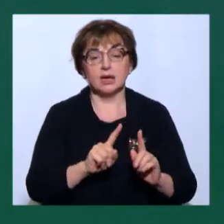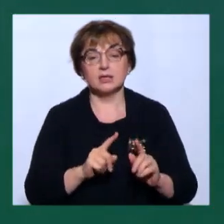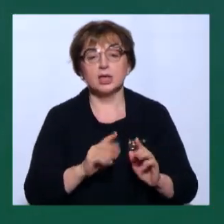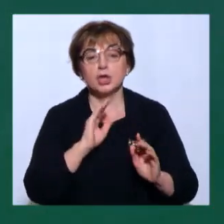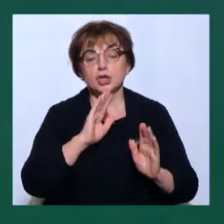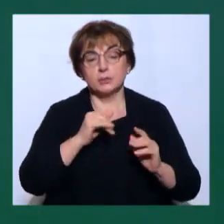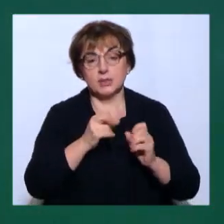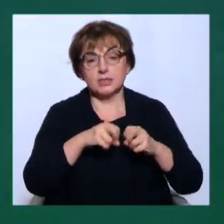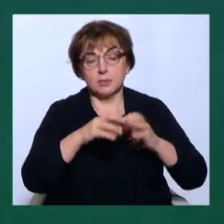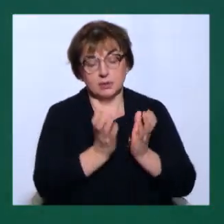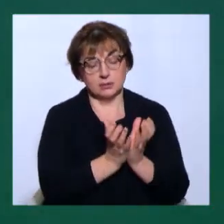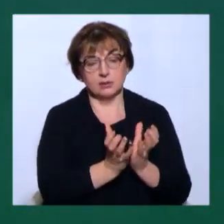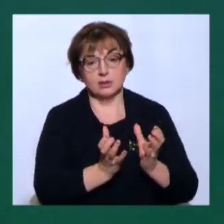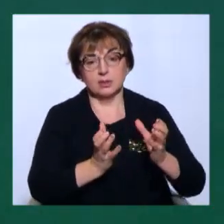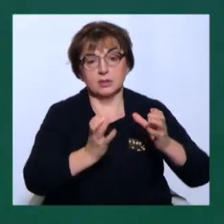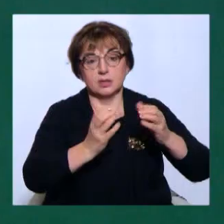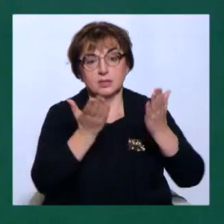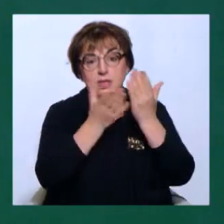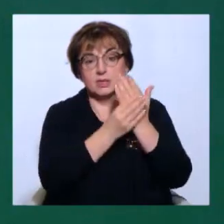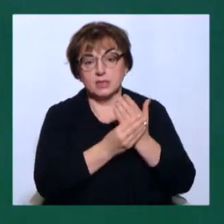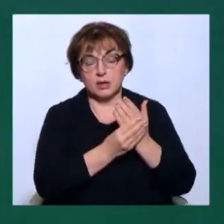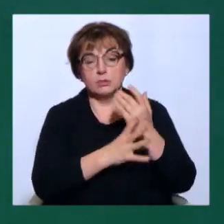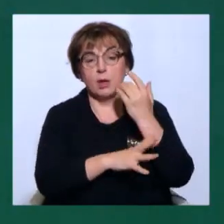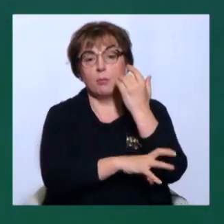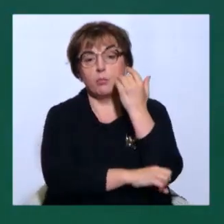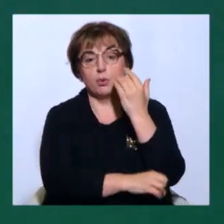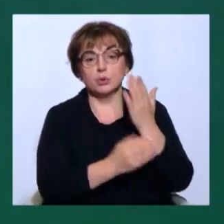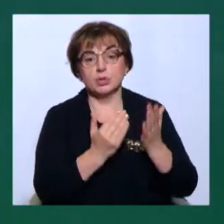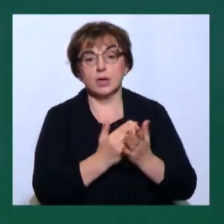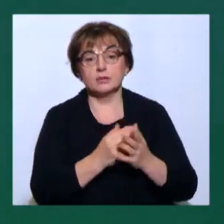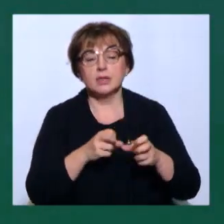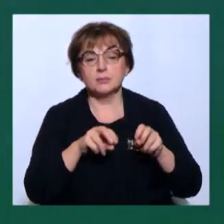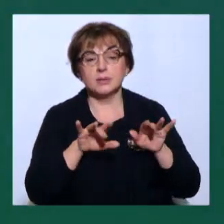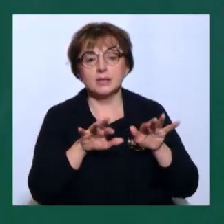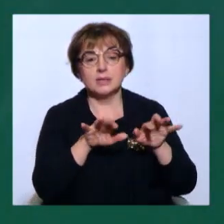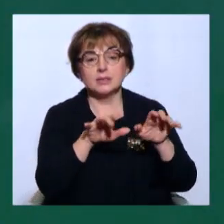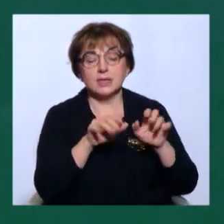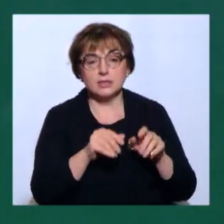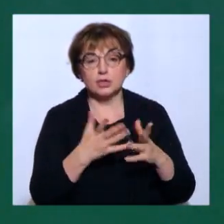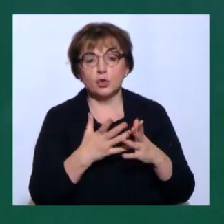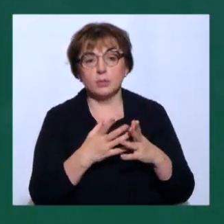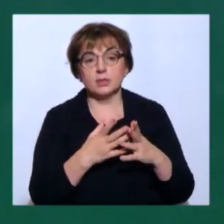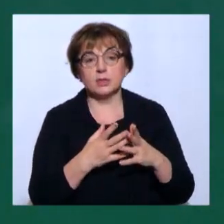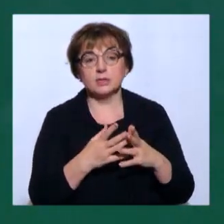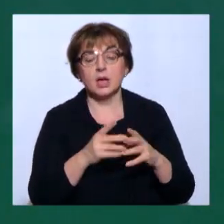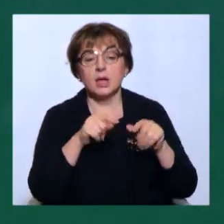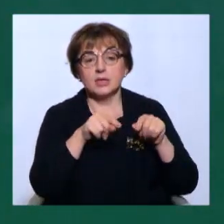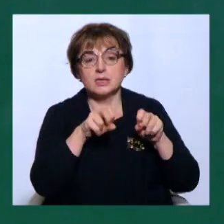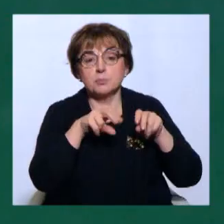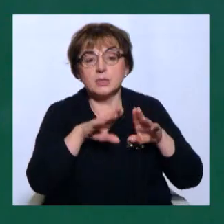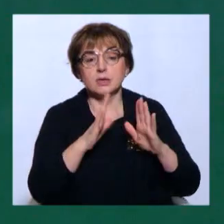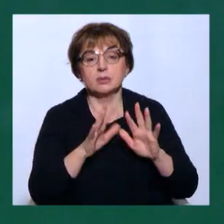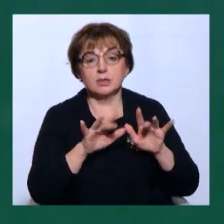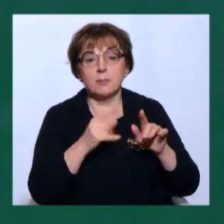მოდის ტომსიკის მსგავსი სხეული და ბოლოვდება საცეცებით, რომელთანაც მოთავსებული